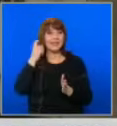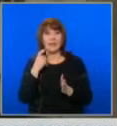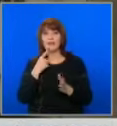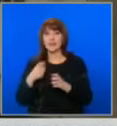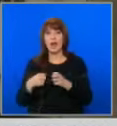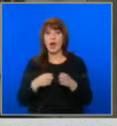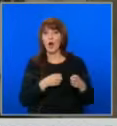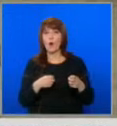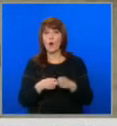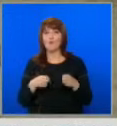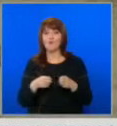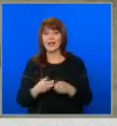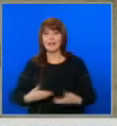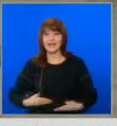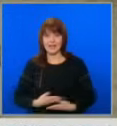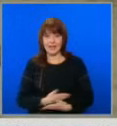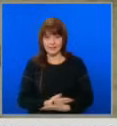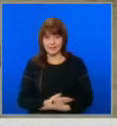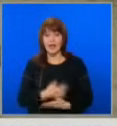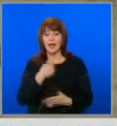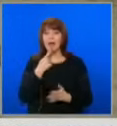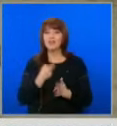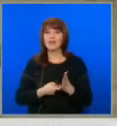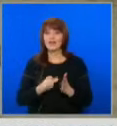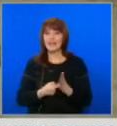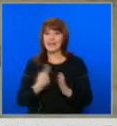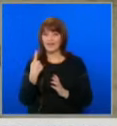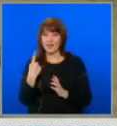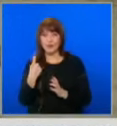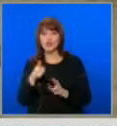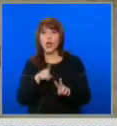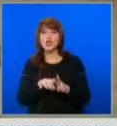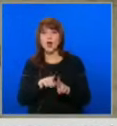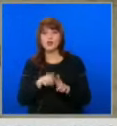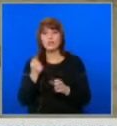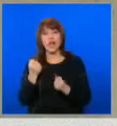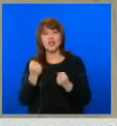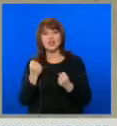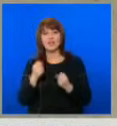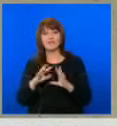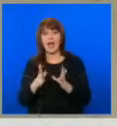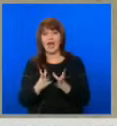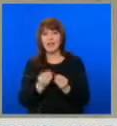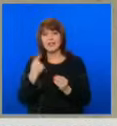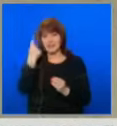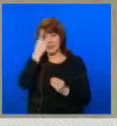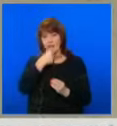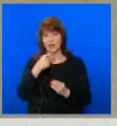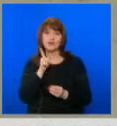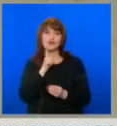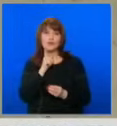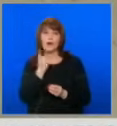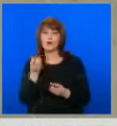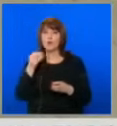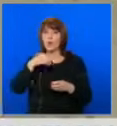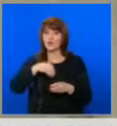конфликт на интереси два от кпа компи твърденията в единия са че йоневска съжителства на съпружески начела с лице което има